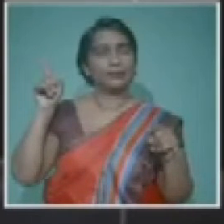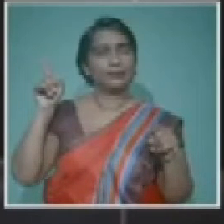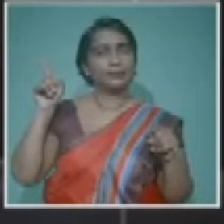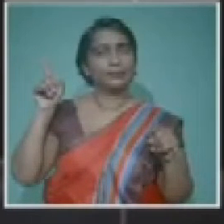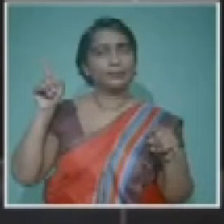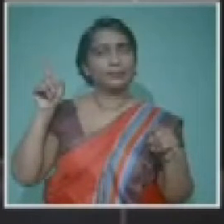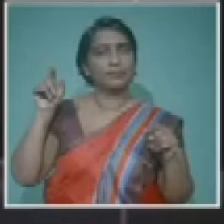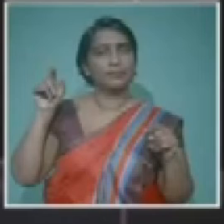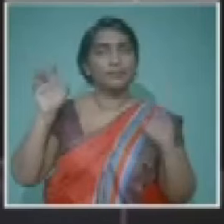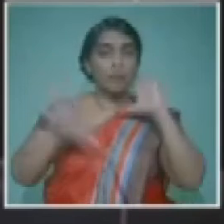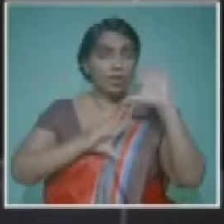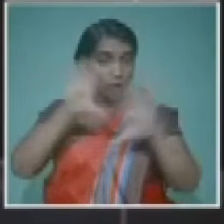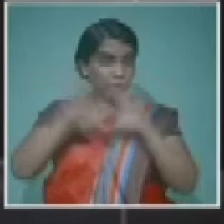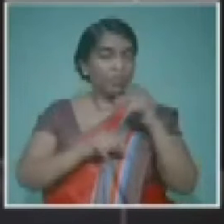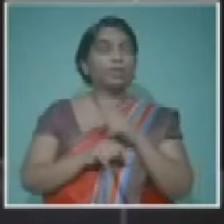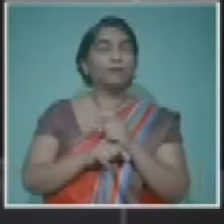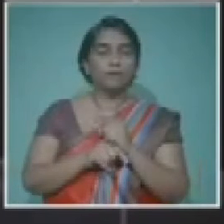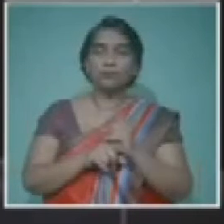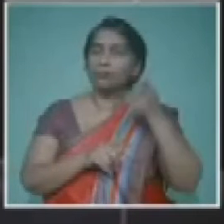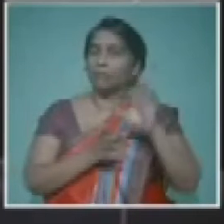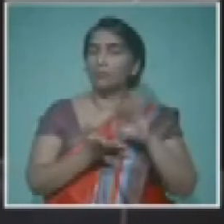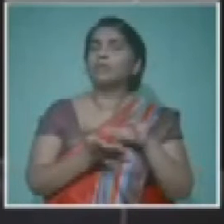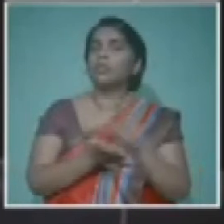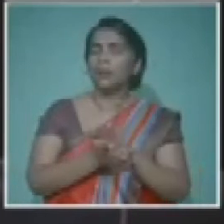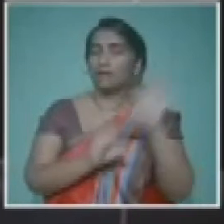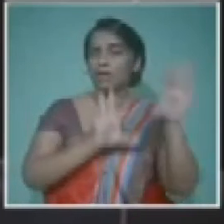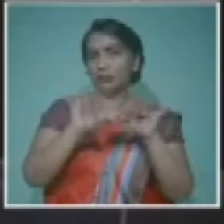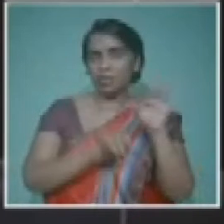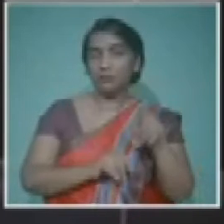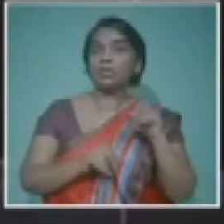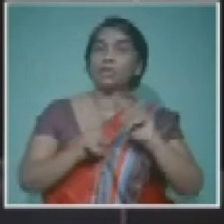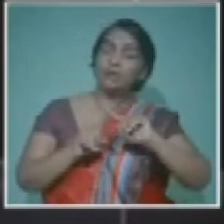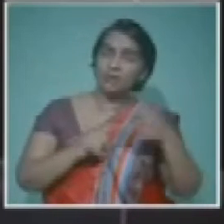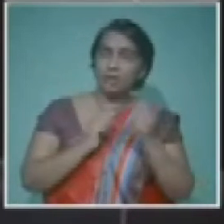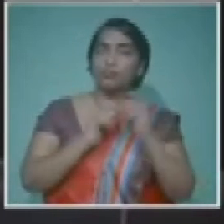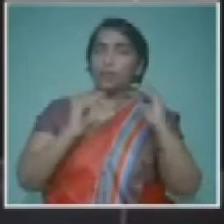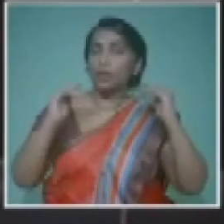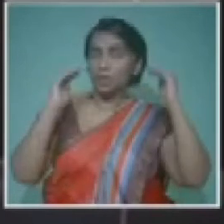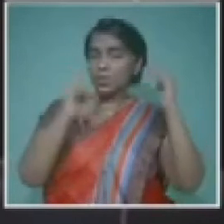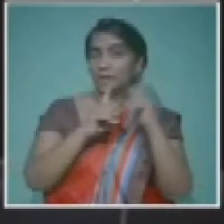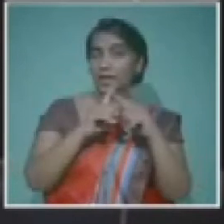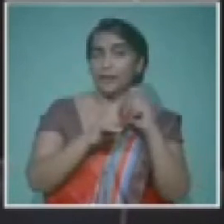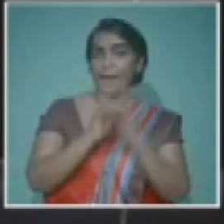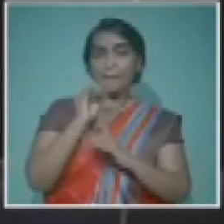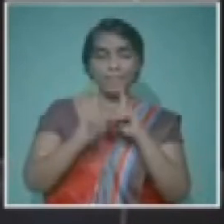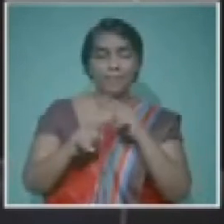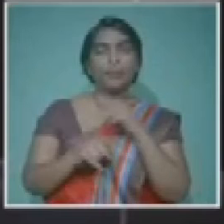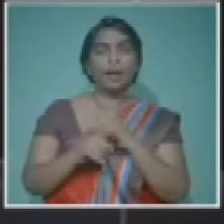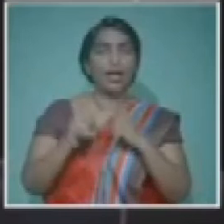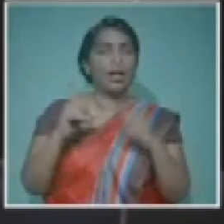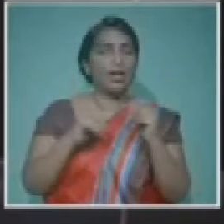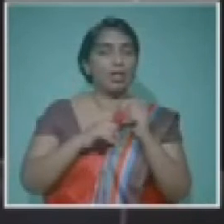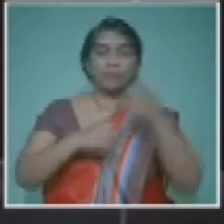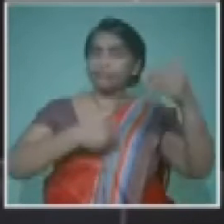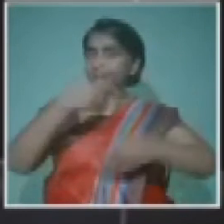මේ මේ මේ දත්යන් එක්ක තීන්දු කළා හිටන් ඒගොල්ලන්ව තෝරා ගන්නවා. අනිත් ක්‍රමය තමයි උසස් අධ්‍යාපන අමාත්‍යංශයේ මගින් ආයතුම්පත්